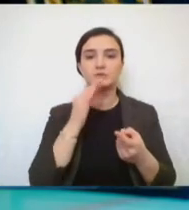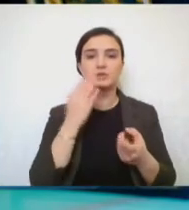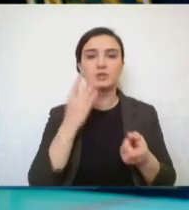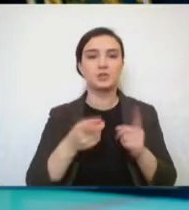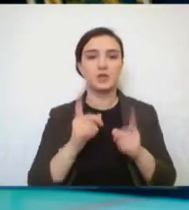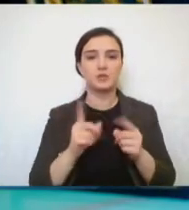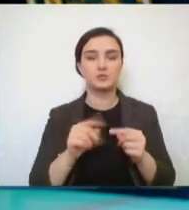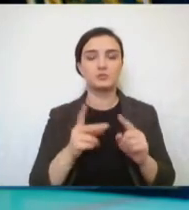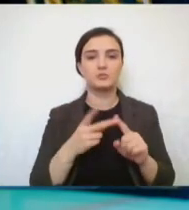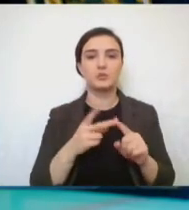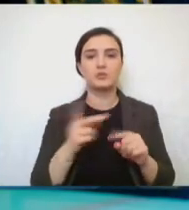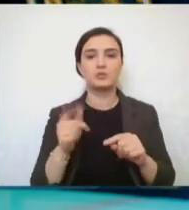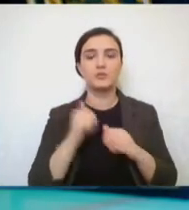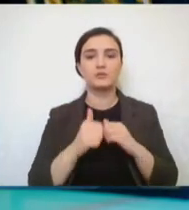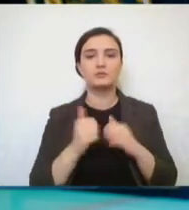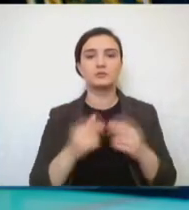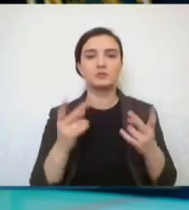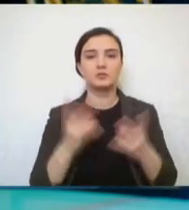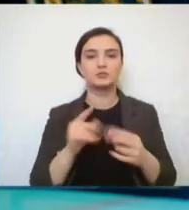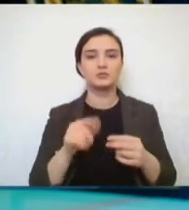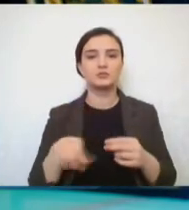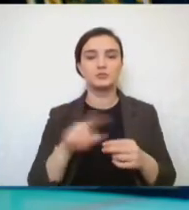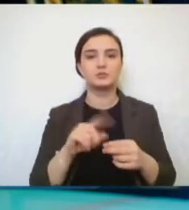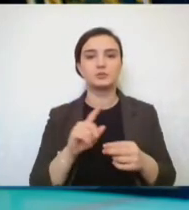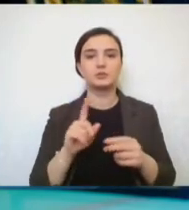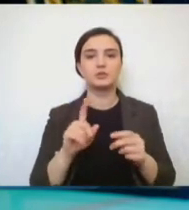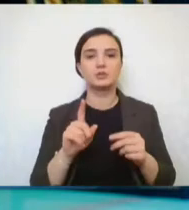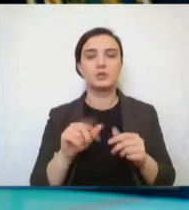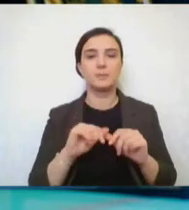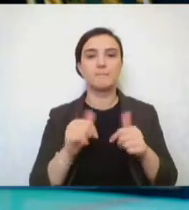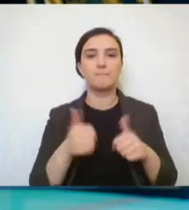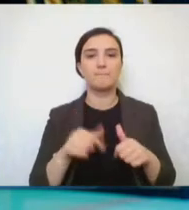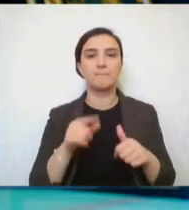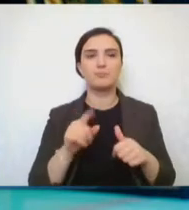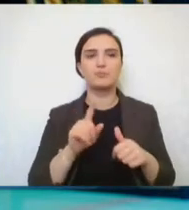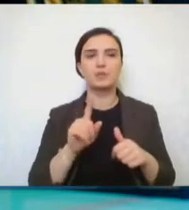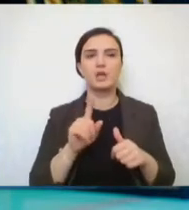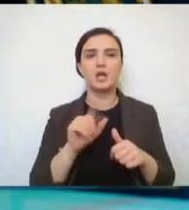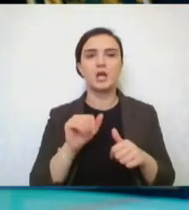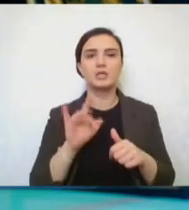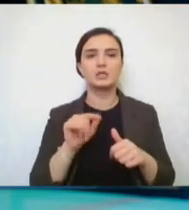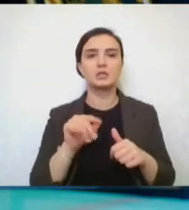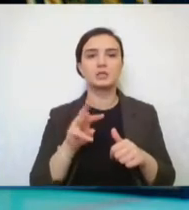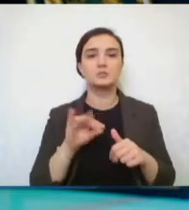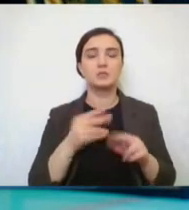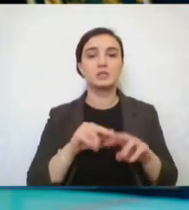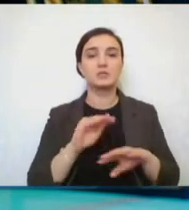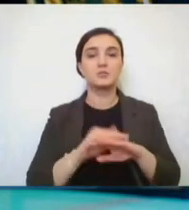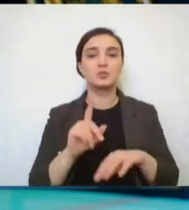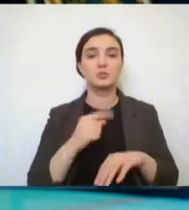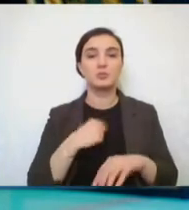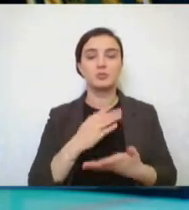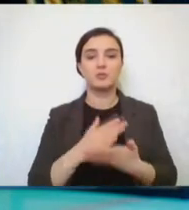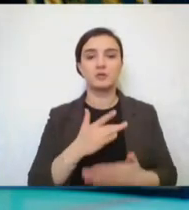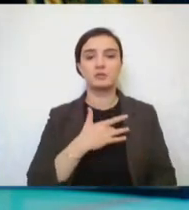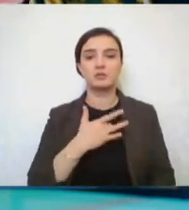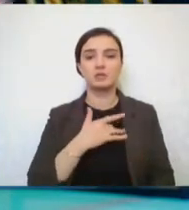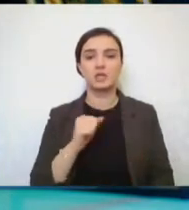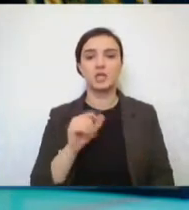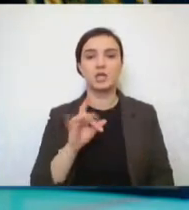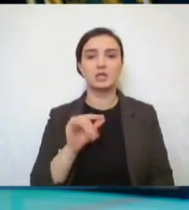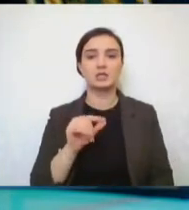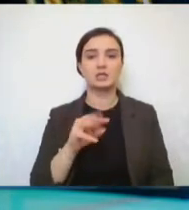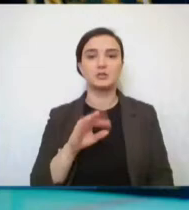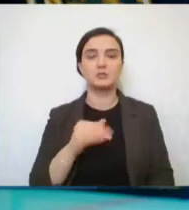ყოველთვის საჭიროა ჩვენ მიცოდეთ რა სახის არითმიასთან გვაქვს საქმე, იმიტომ რომ ის ფაქტი რომ მე არითმია მაქვს, ეს არ წარმოადგენს თქვა